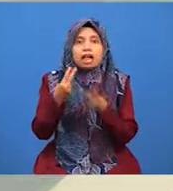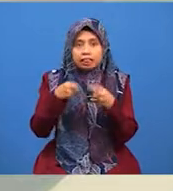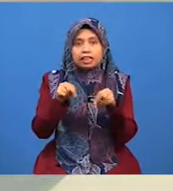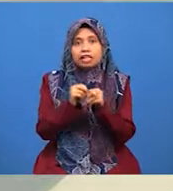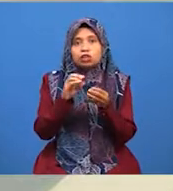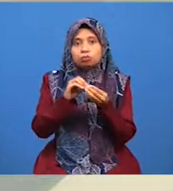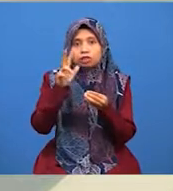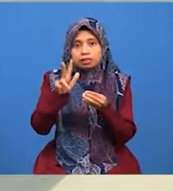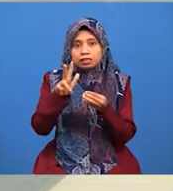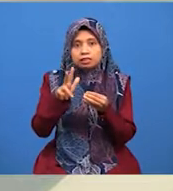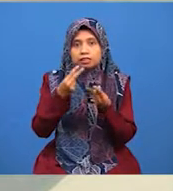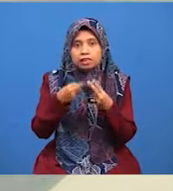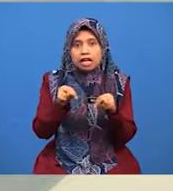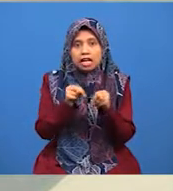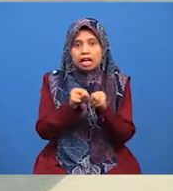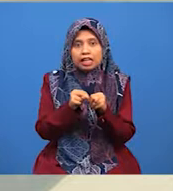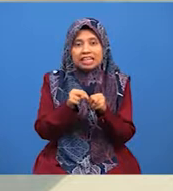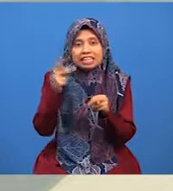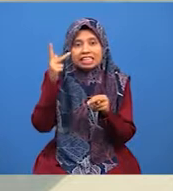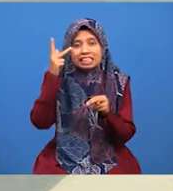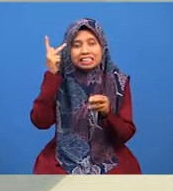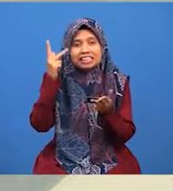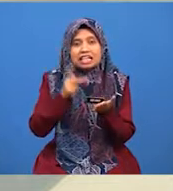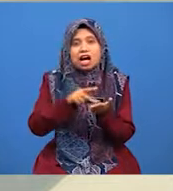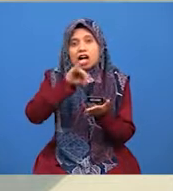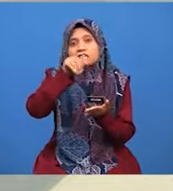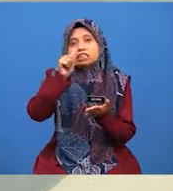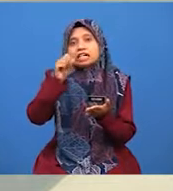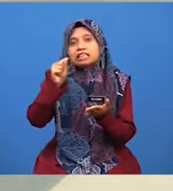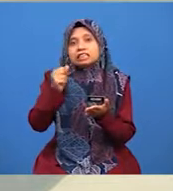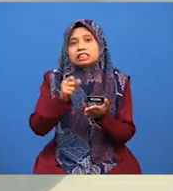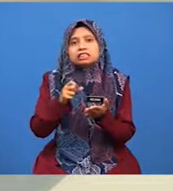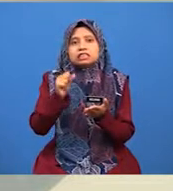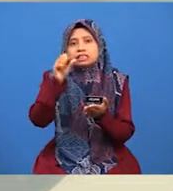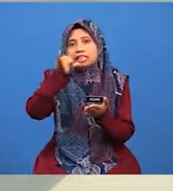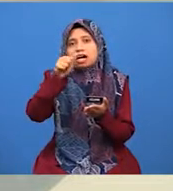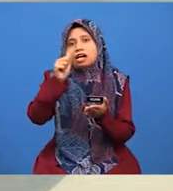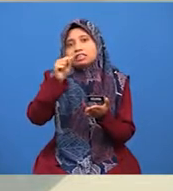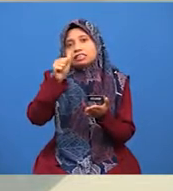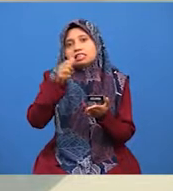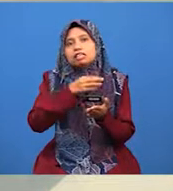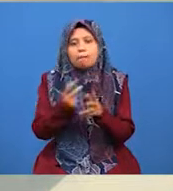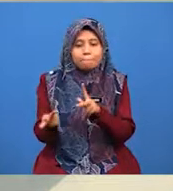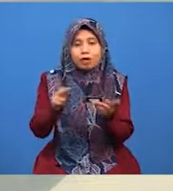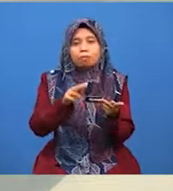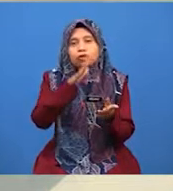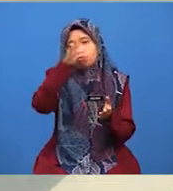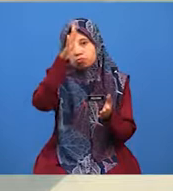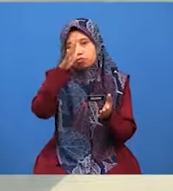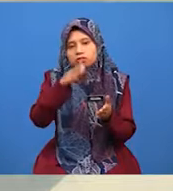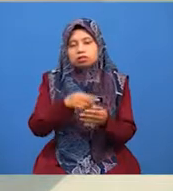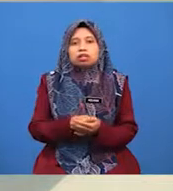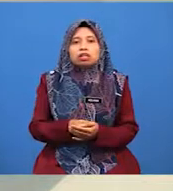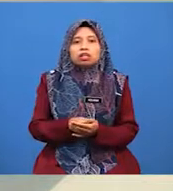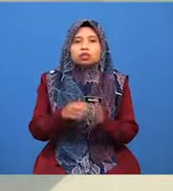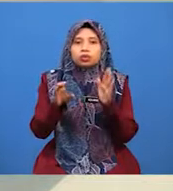Nilai yang ketiga ialah nilai mengenang jasa dan pengorbanan ibu bapa. Hal ini